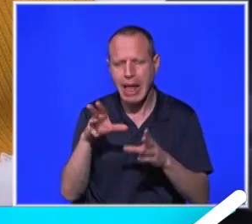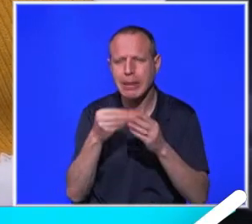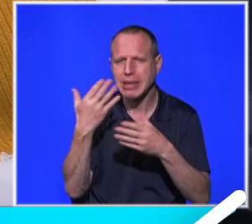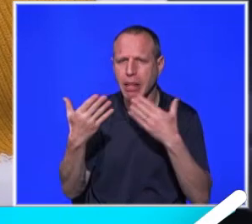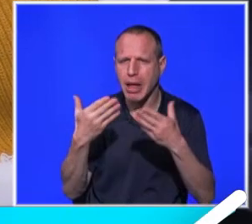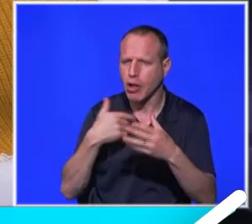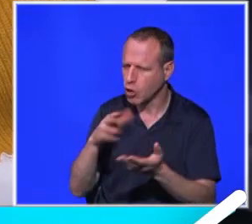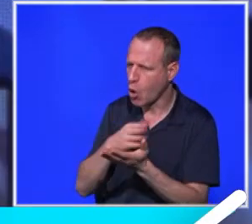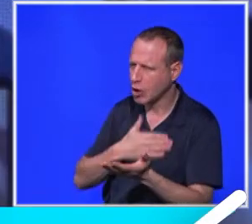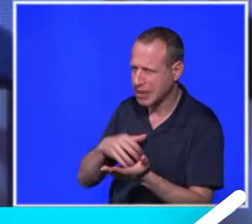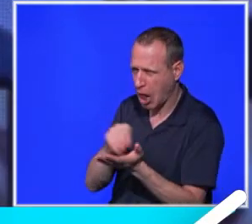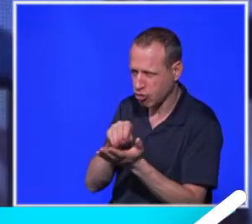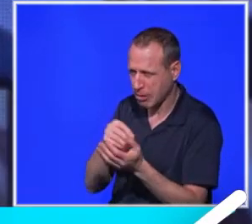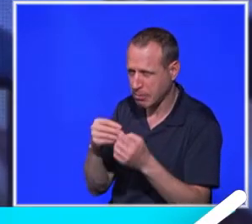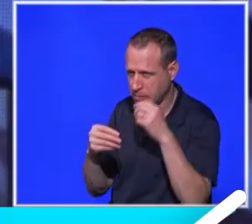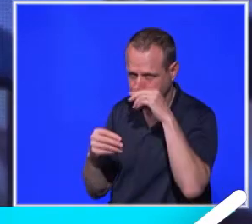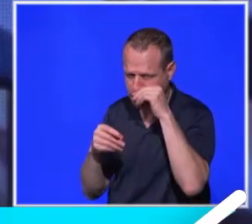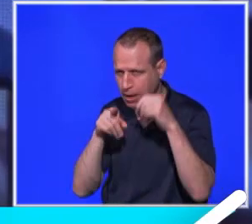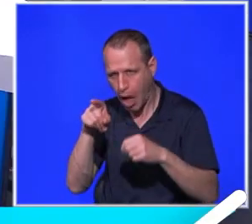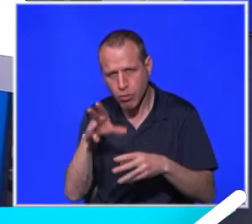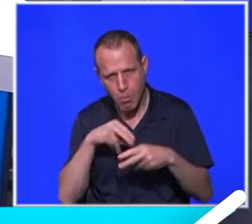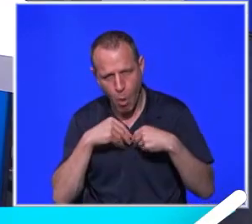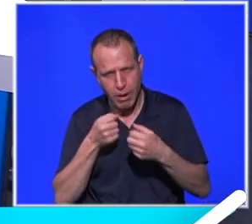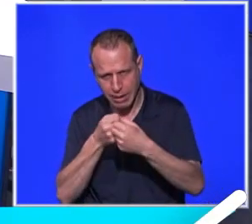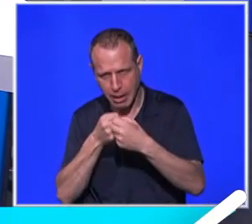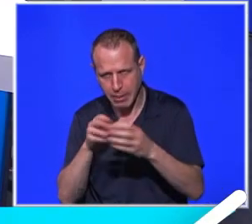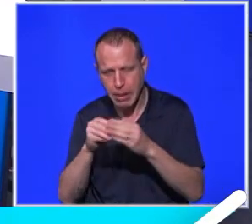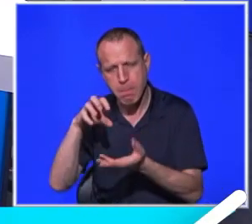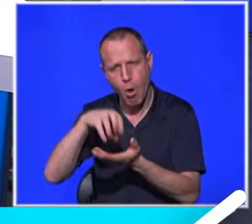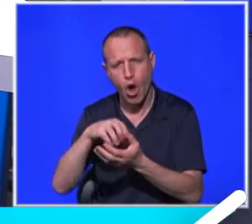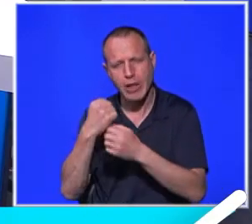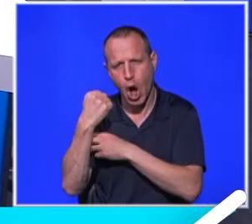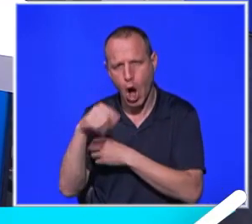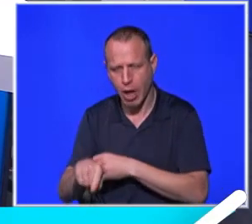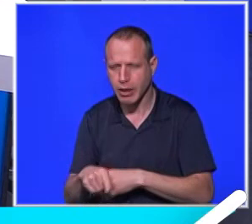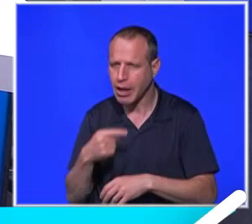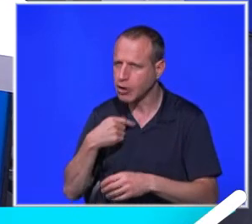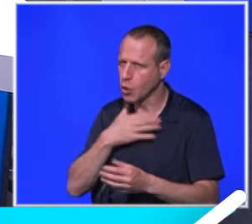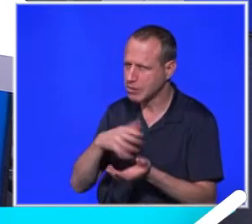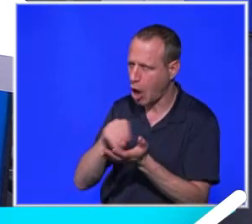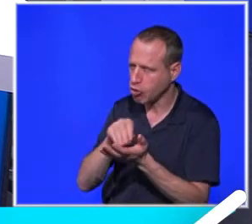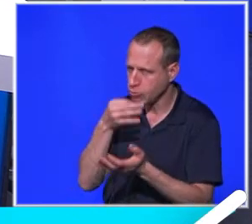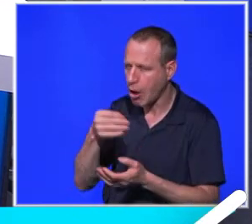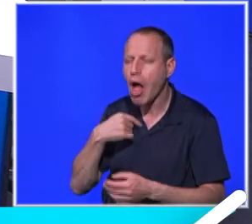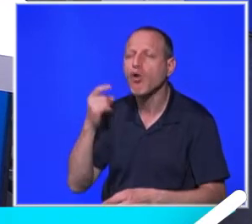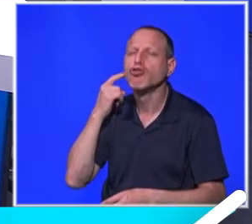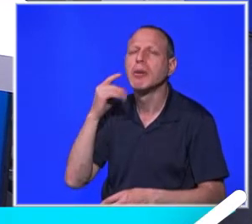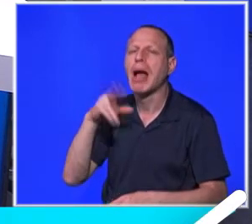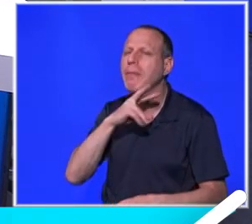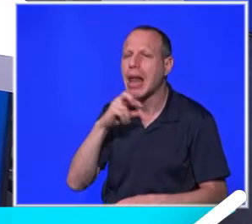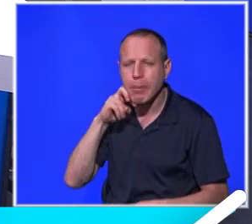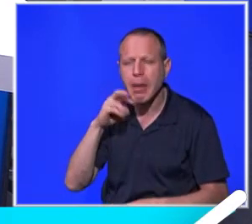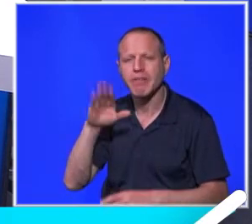שזה יקרה בטובות? את מוכנה להתעמת באמת עם מוקדי הכוח האלה? אני רוצה להשלים לשאלה של ישראל להשלים. אנחנו שומעים גם מליברמן